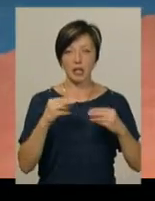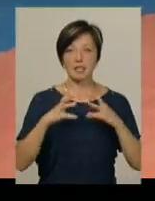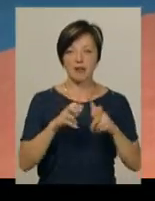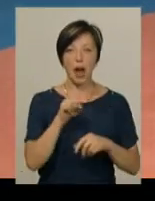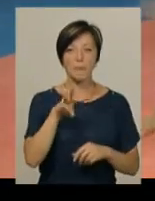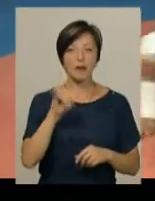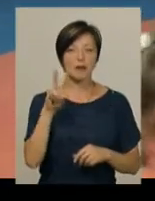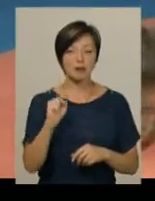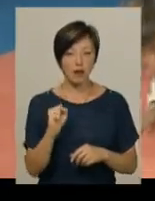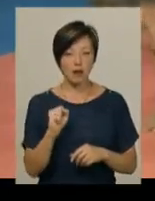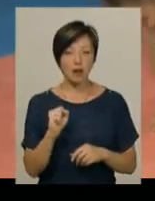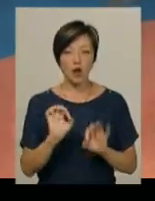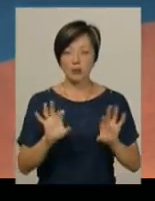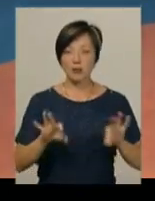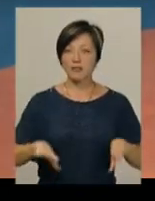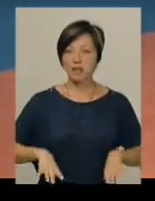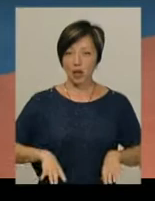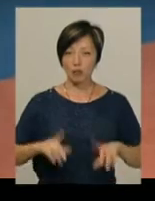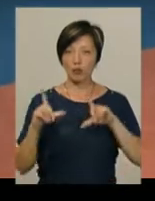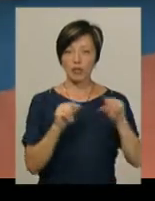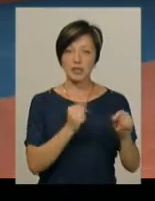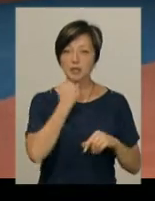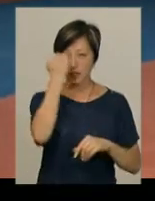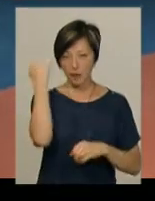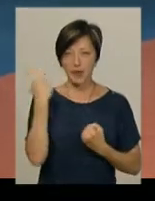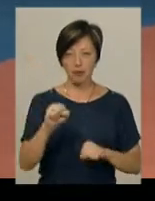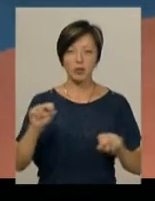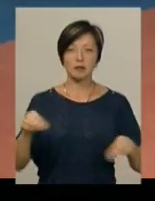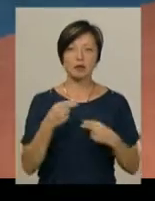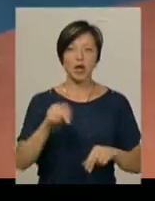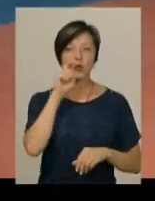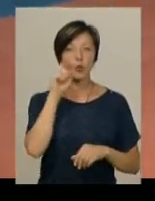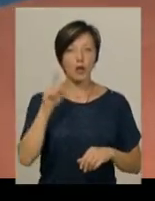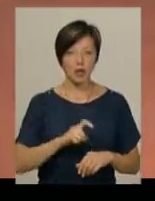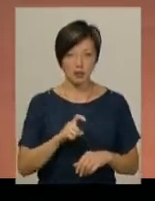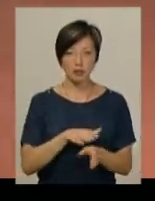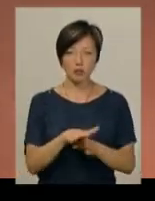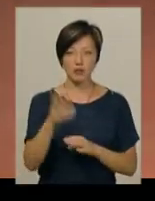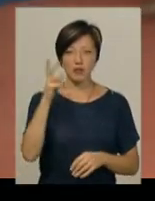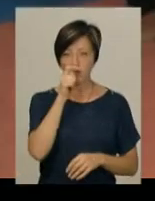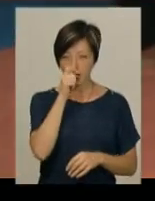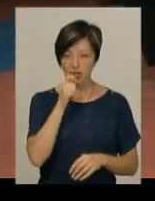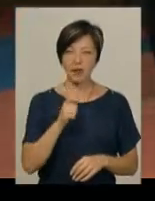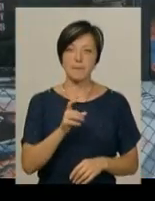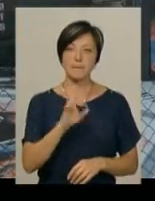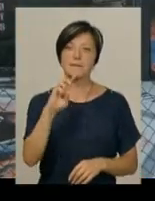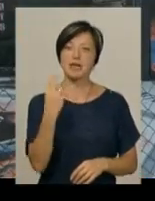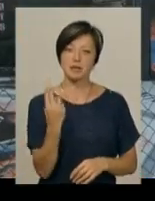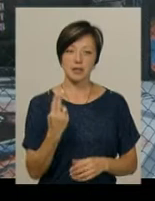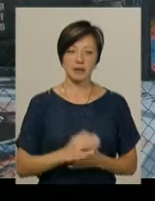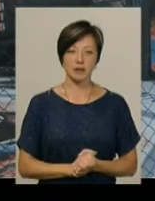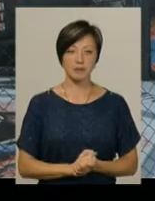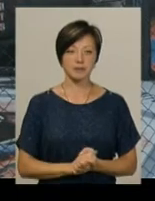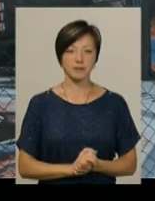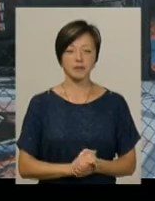Аміна Гончар, розповів її тренер Дмитро Павлюк, поїде завдяки перемозі на чемпіонаті України, що відбувся в квітні в Білій Церкві. Аміна взяла два